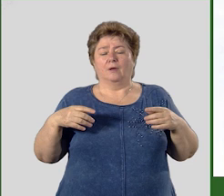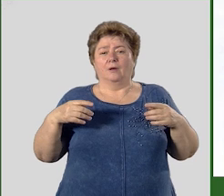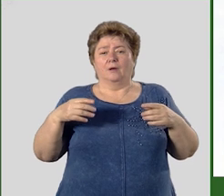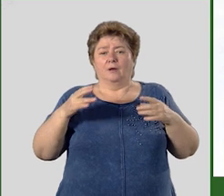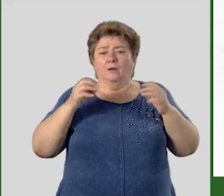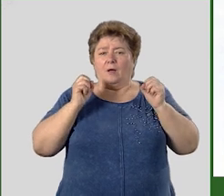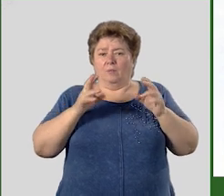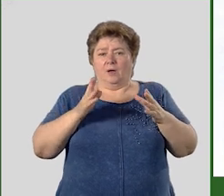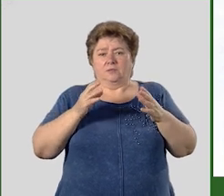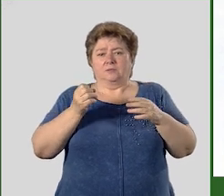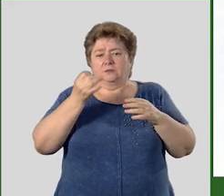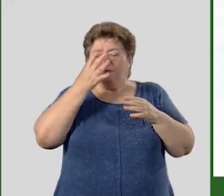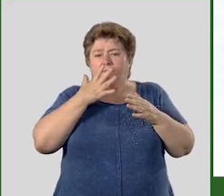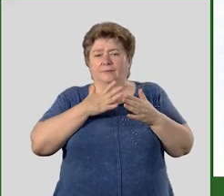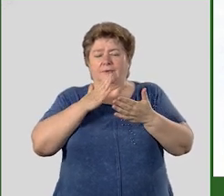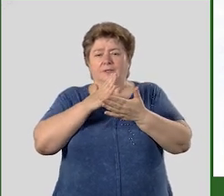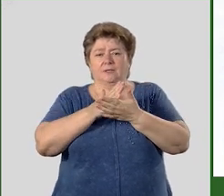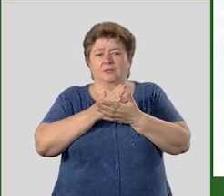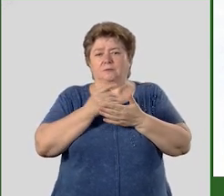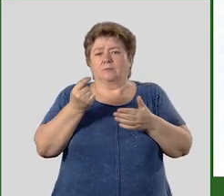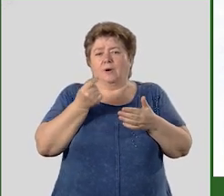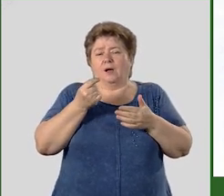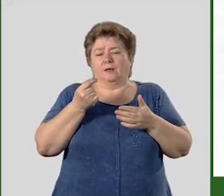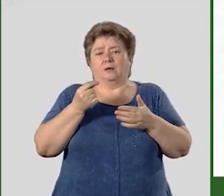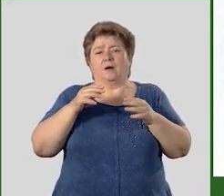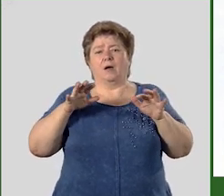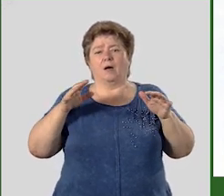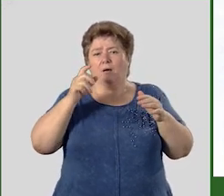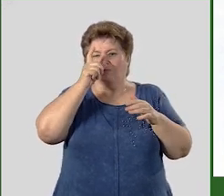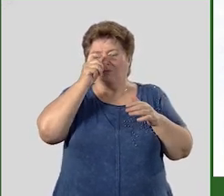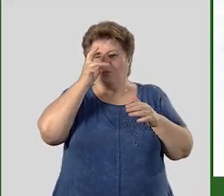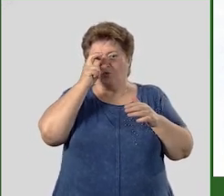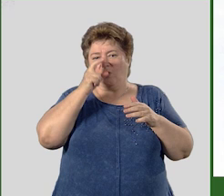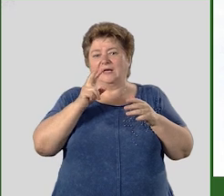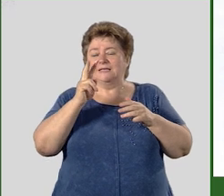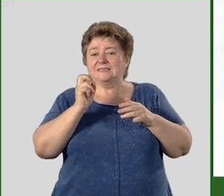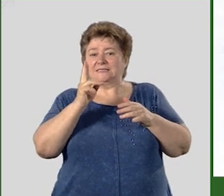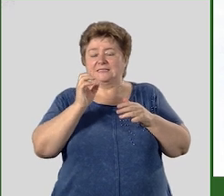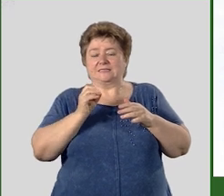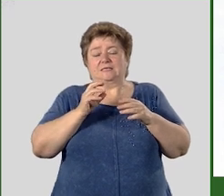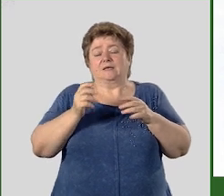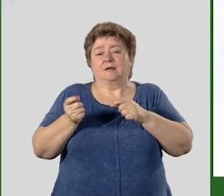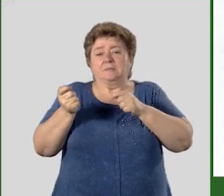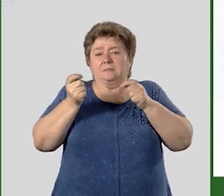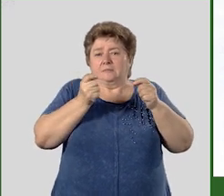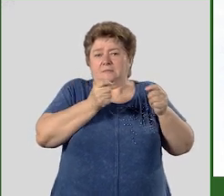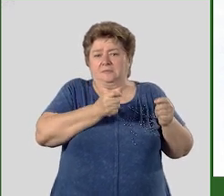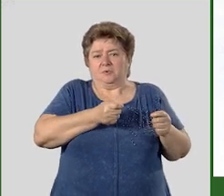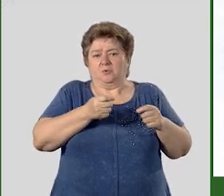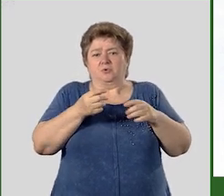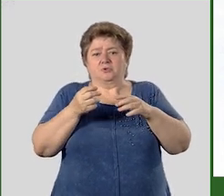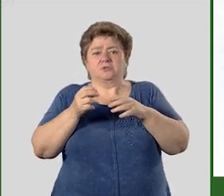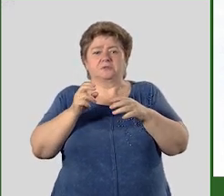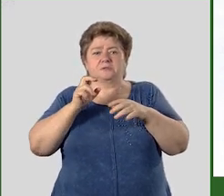Настоящим бичом Африки является маленькая муха ЦЦ. Она является переносчиком